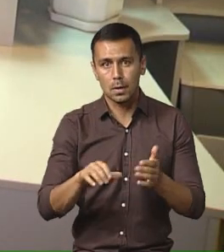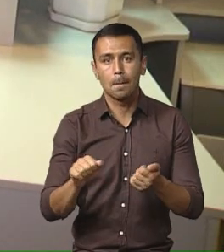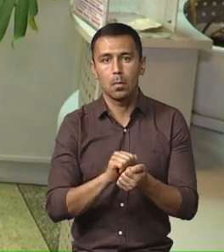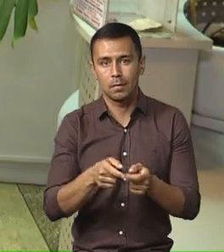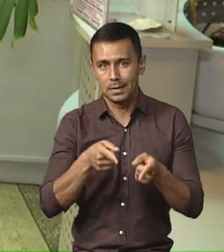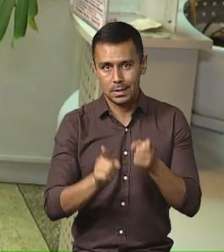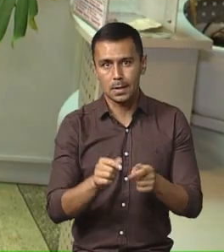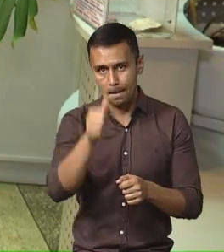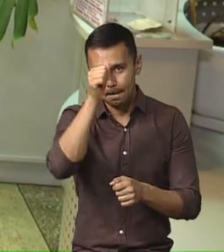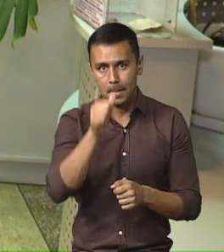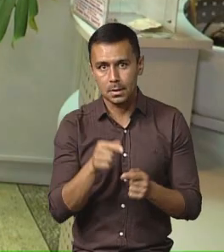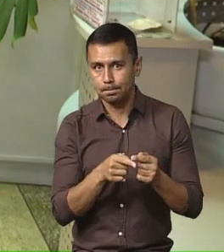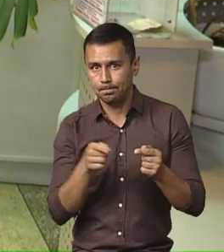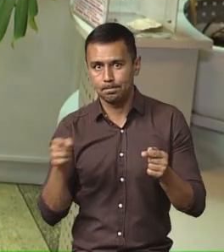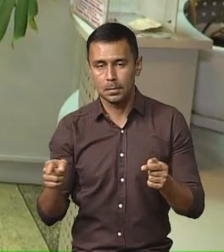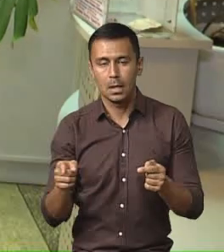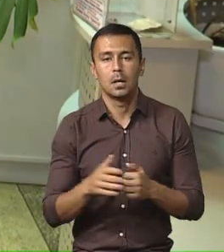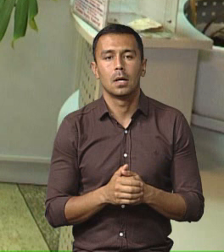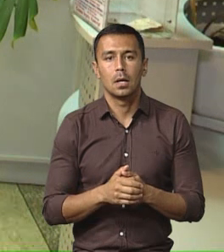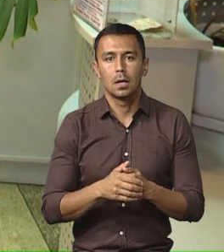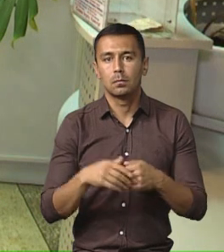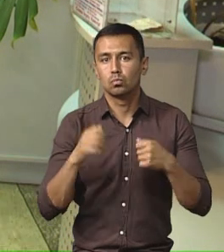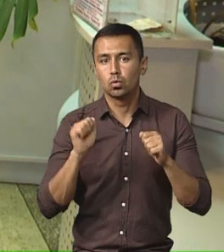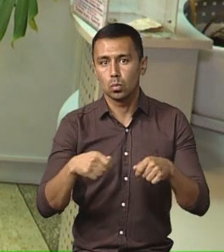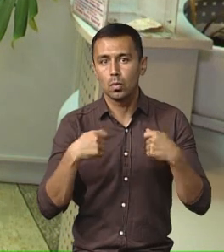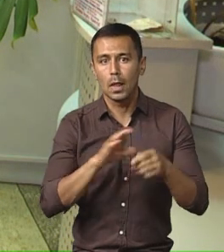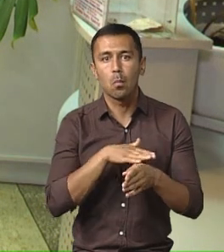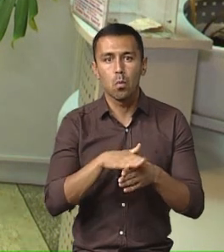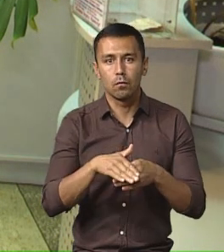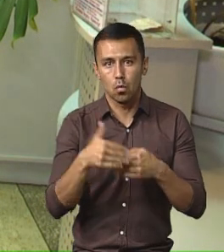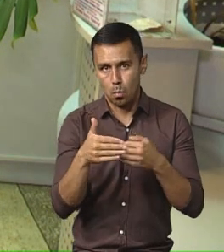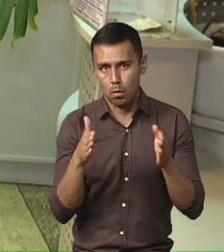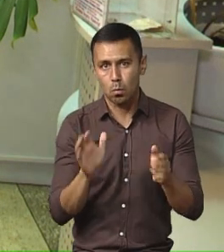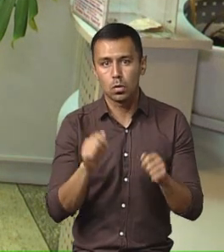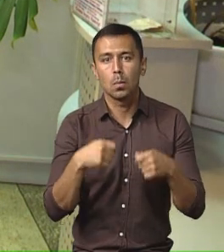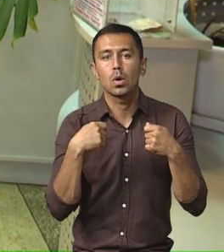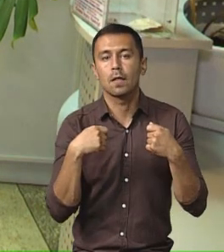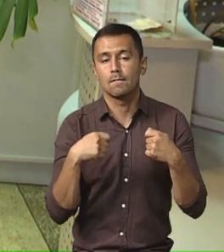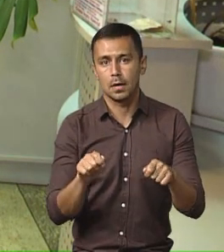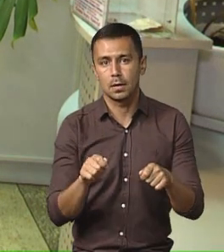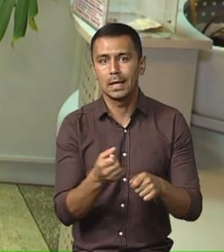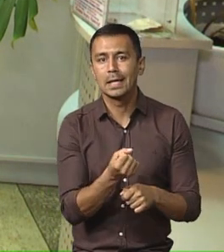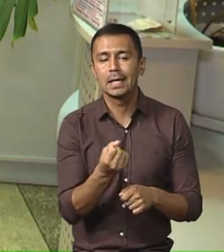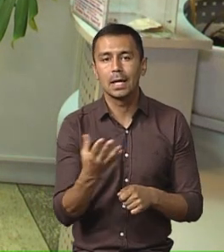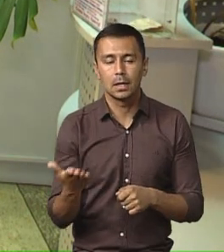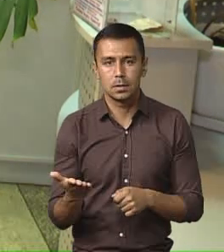дійсний місяць. Фармацевт може відпустити не повну упаковку, можна відпускати